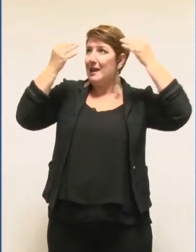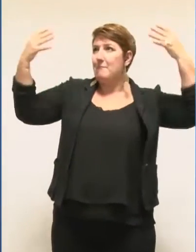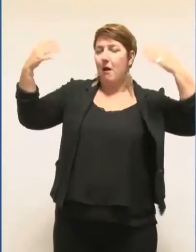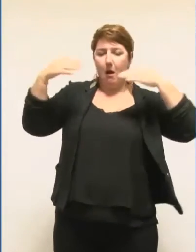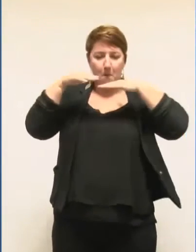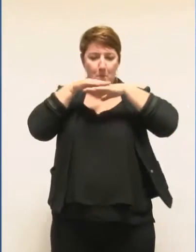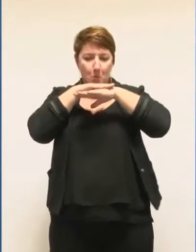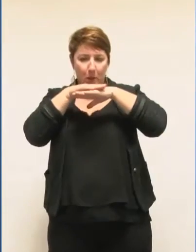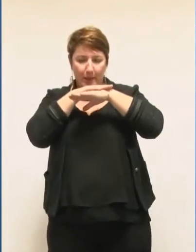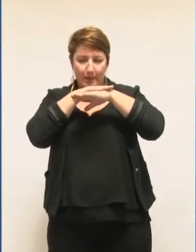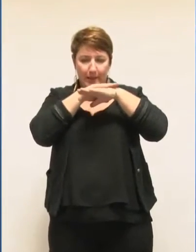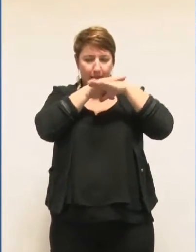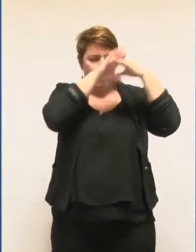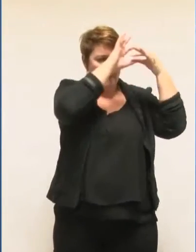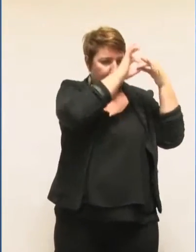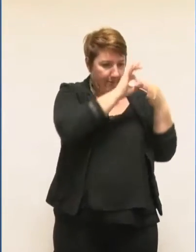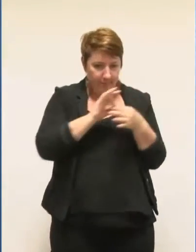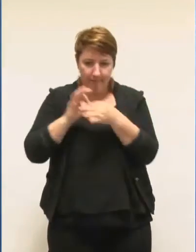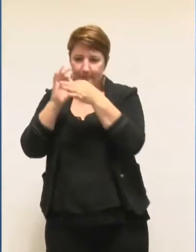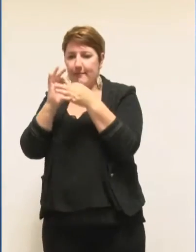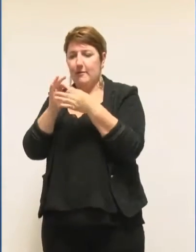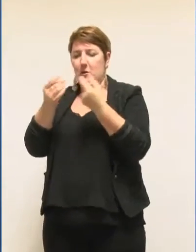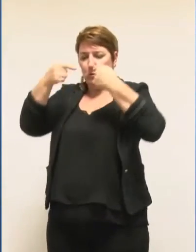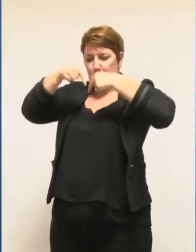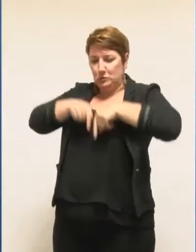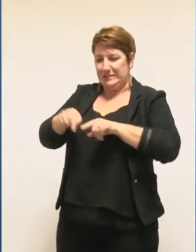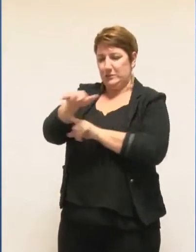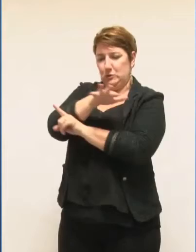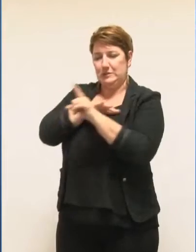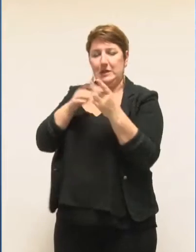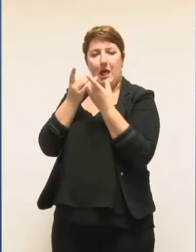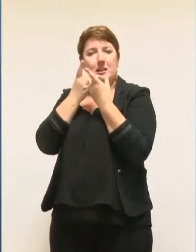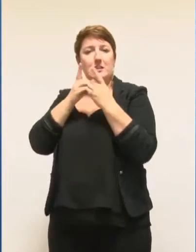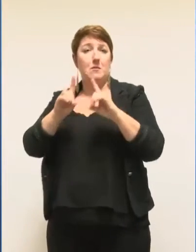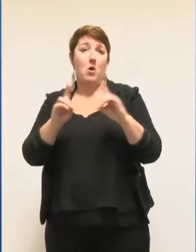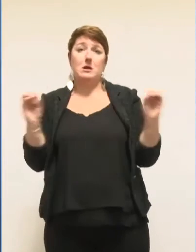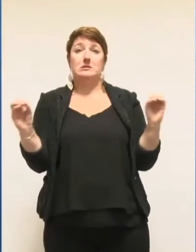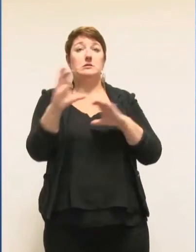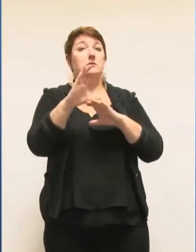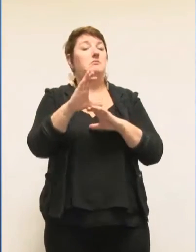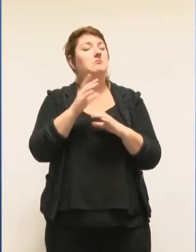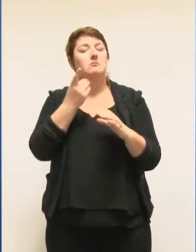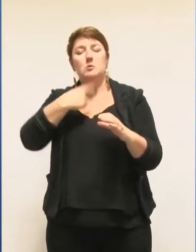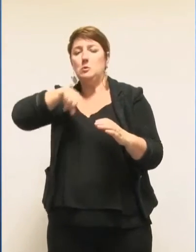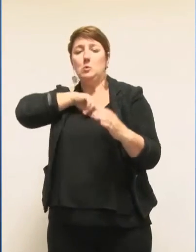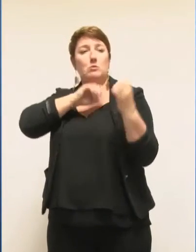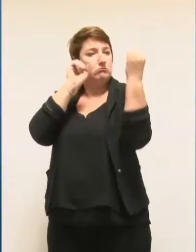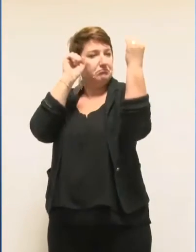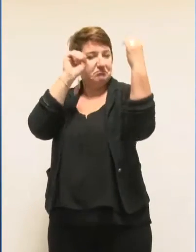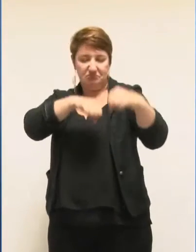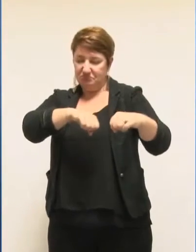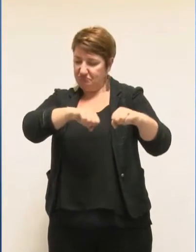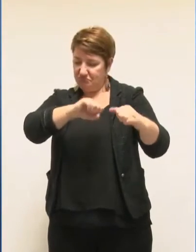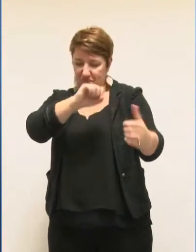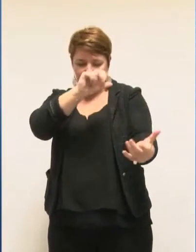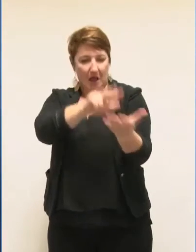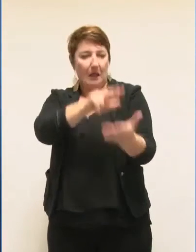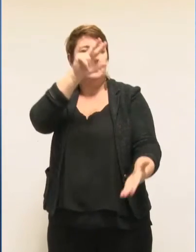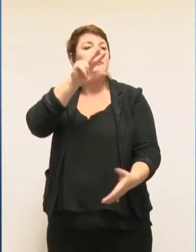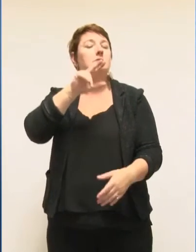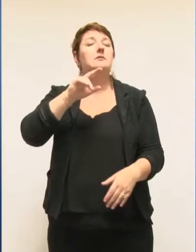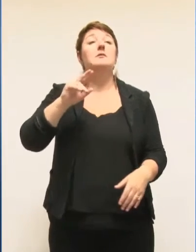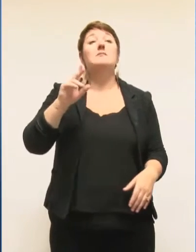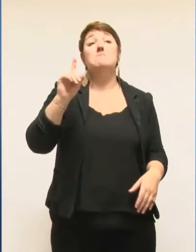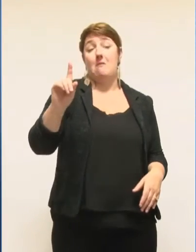nécessairement associées aux enjeux de justice sociale et de démocratie. Nous ne pouvons qu'être d'accord, dont acte. Or, nous